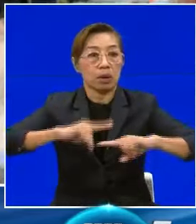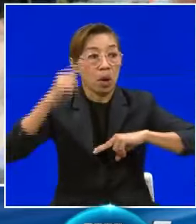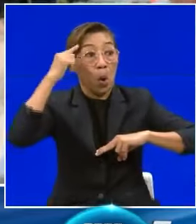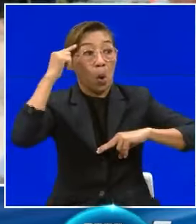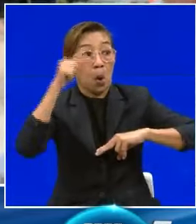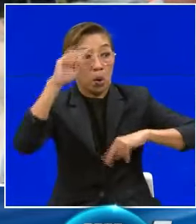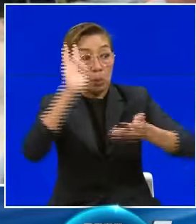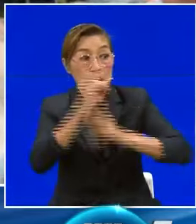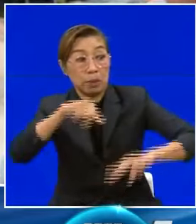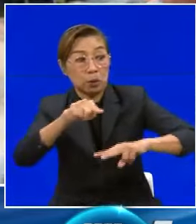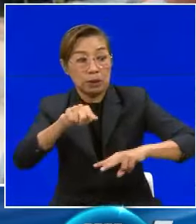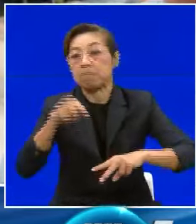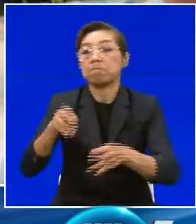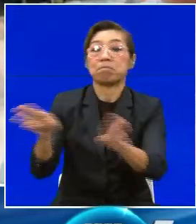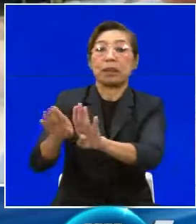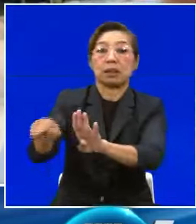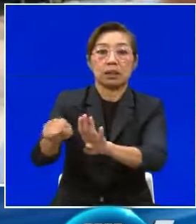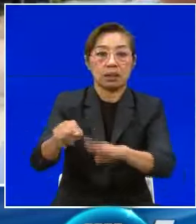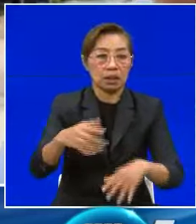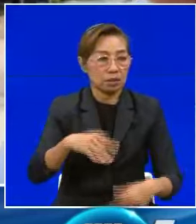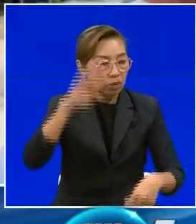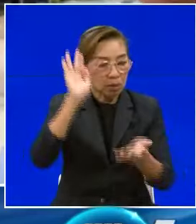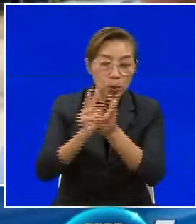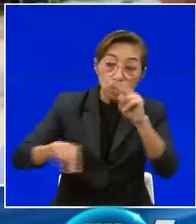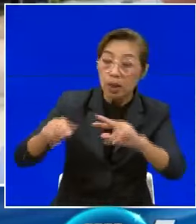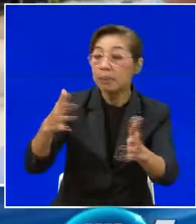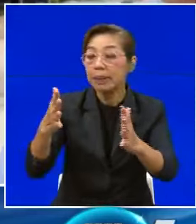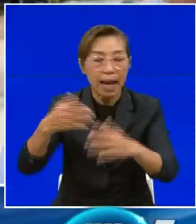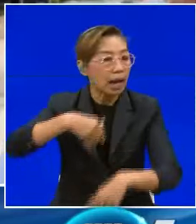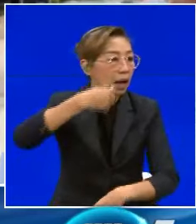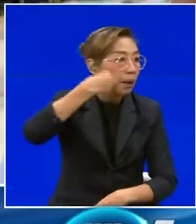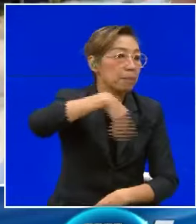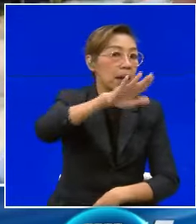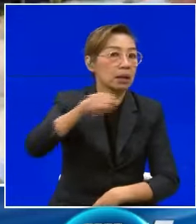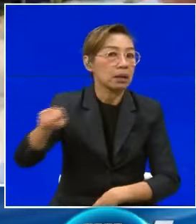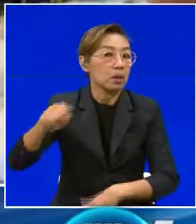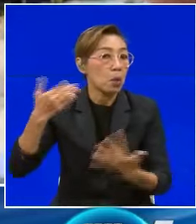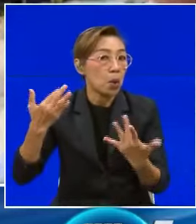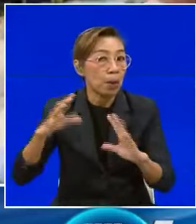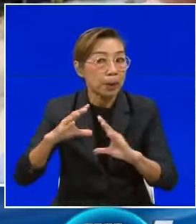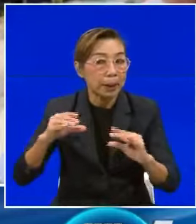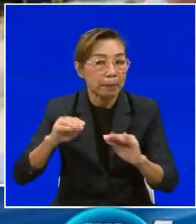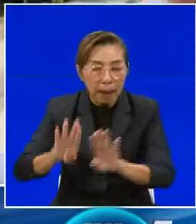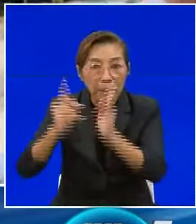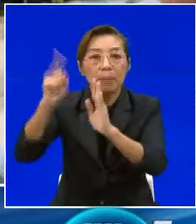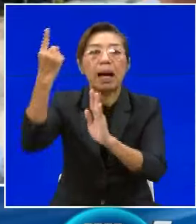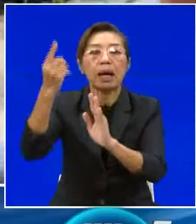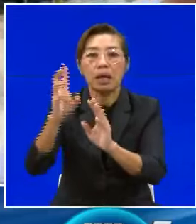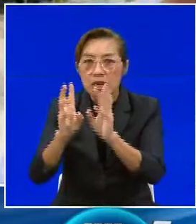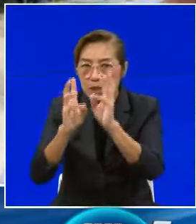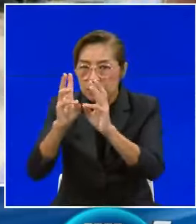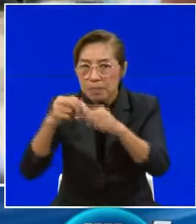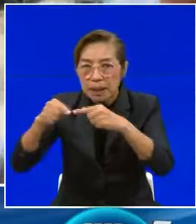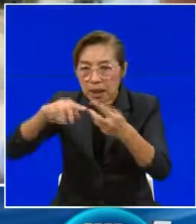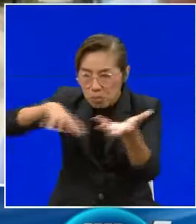กันชั่วคราวพอเจ้าหน้าที่ไปสักพักก็เปิดใหม่หลอมใหม่ฮะโอ้นี่ทำมา 6-7 ปีแล้วนะท่านสมาชิกอบต.บอกเนี่ยแล้วเขาบอกที่ผ่